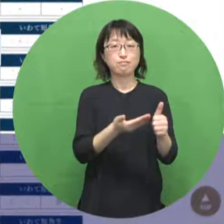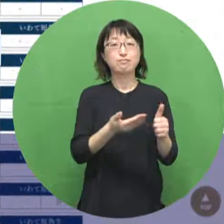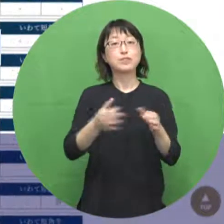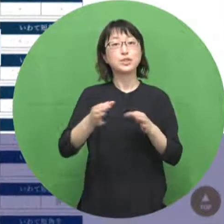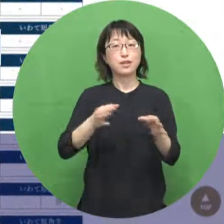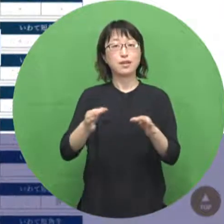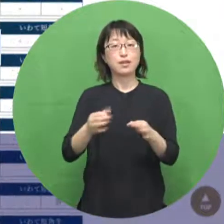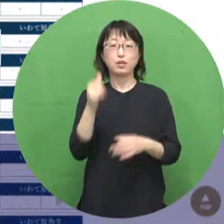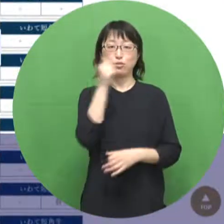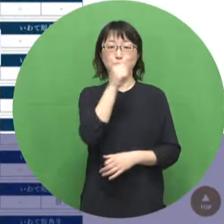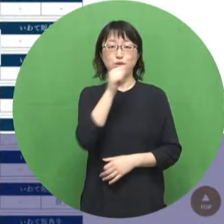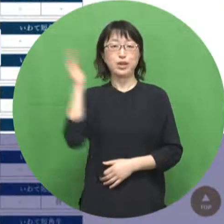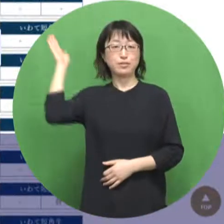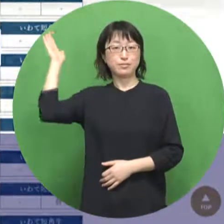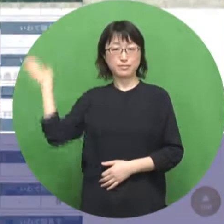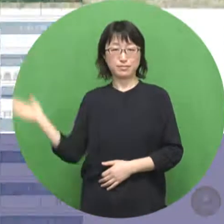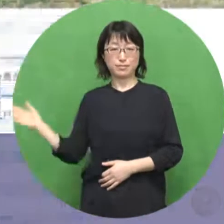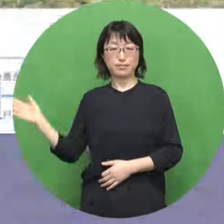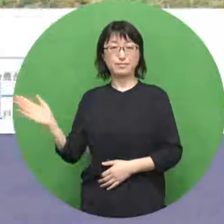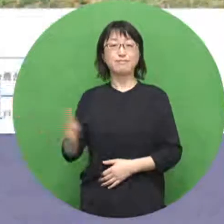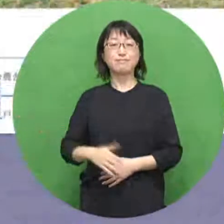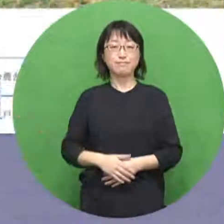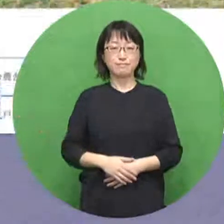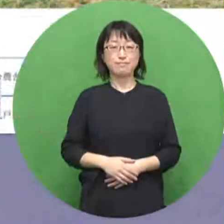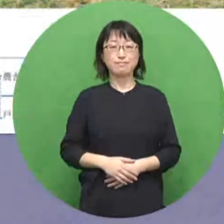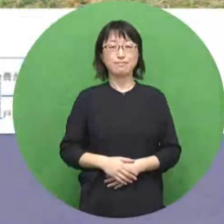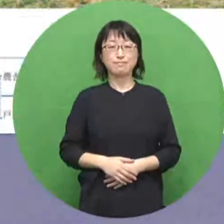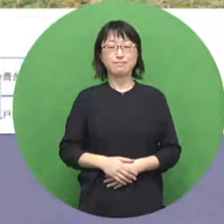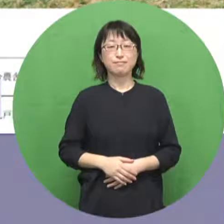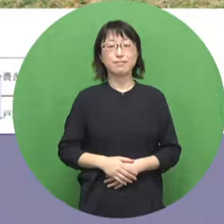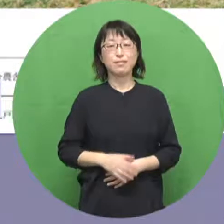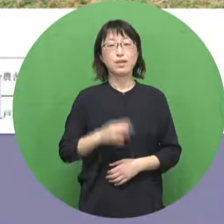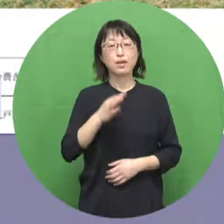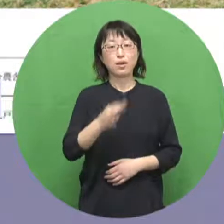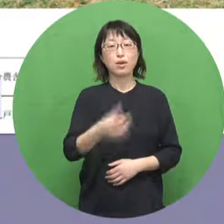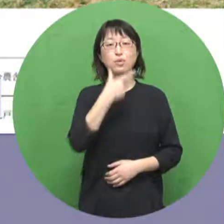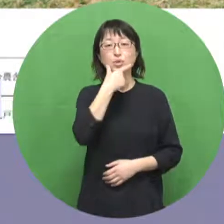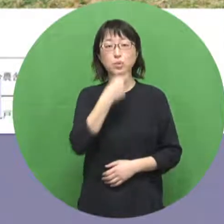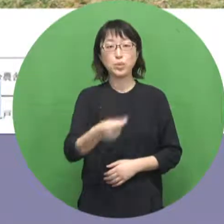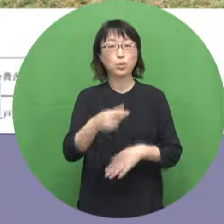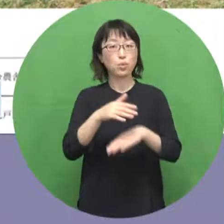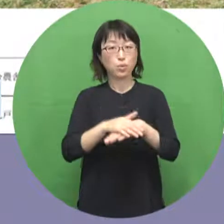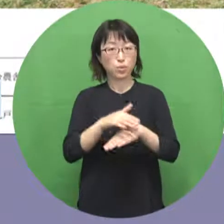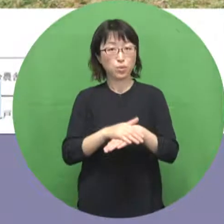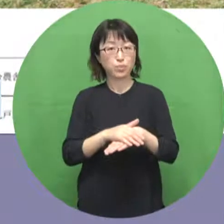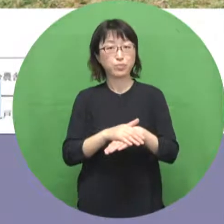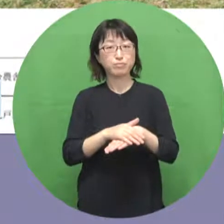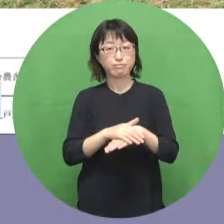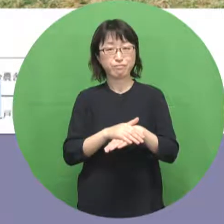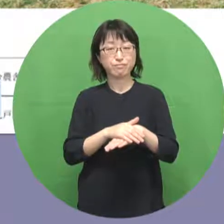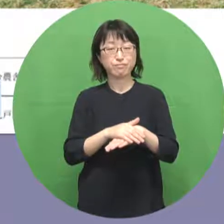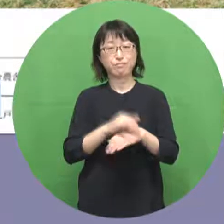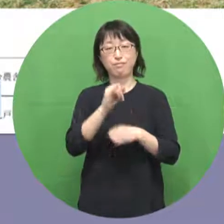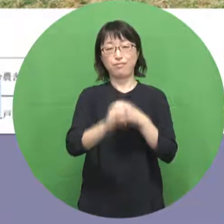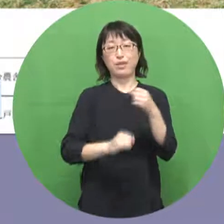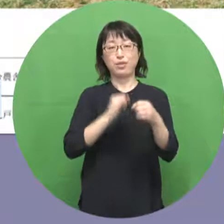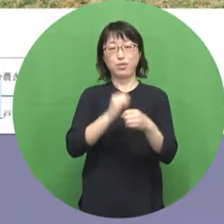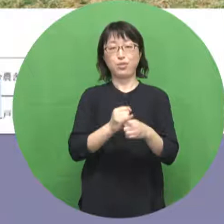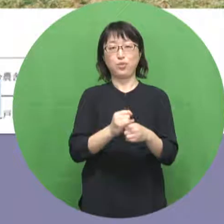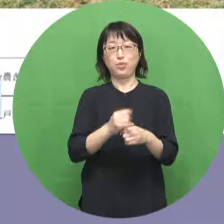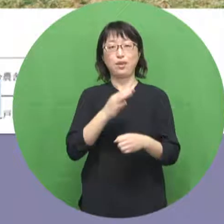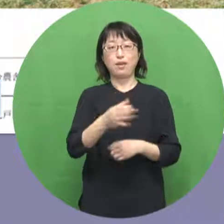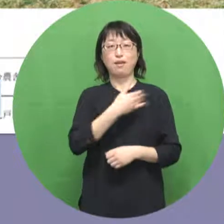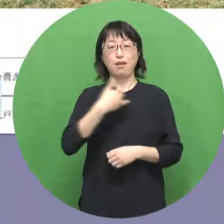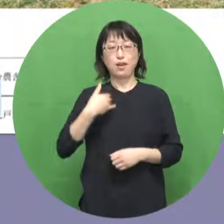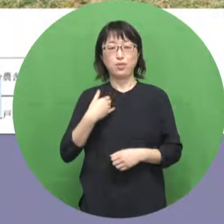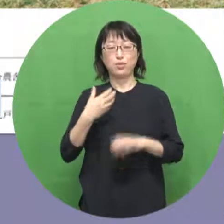推奨店として紹介しています。岩手牛のホームページから直接購入ページへ進みたい方は、ネ